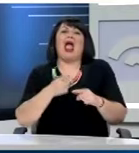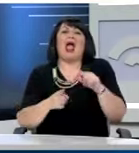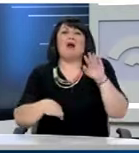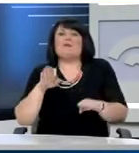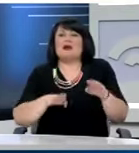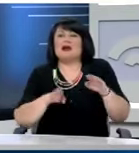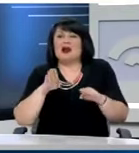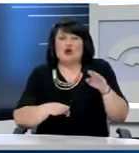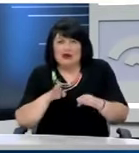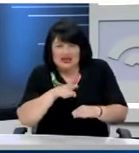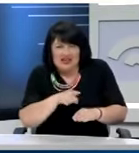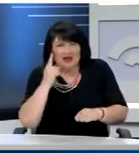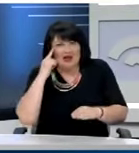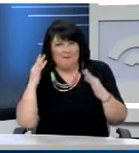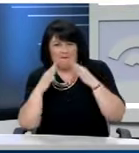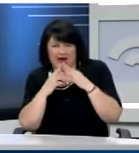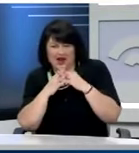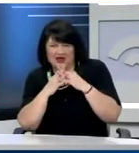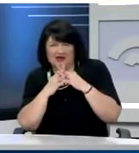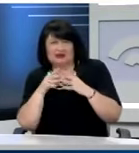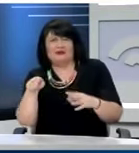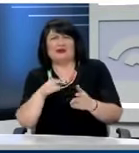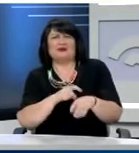ξέρει πώς θα την κατεδαφίσει. Ωστόσο,